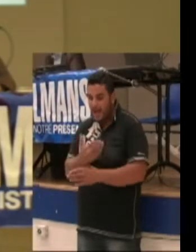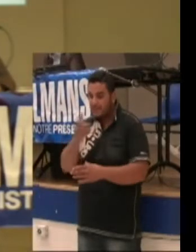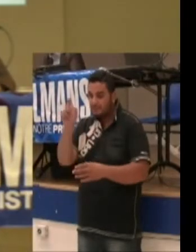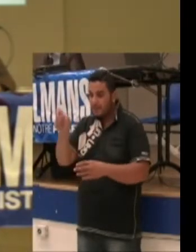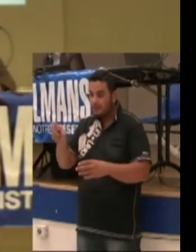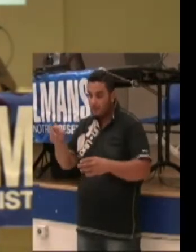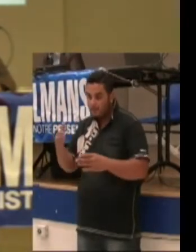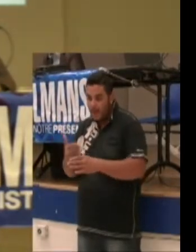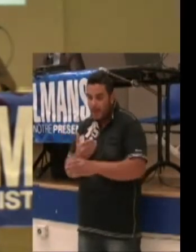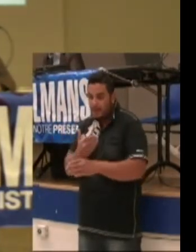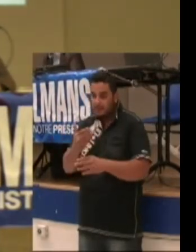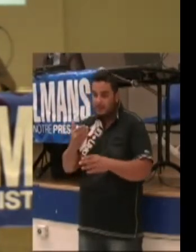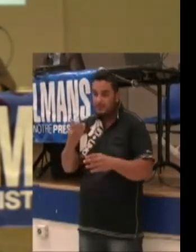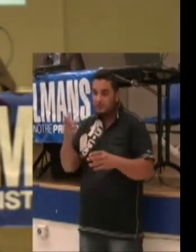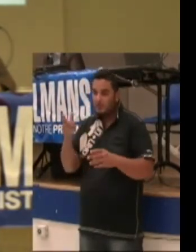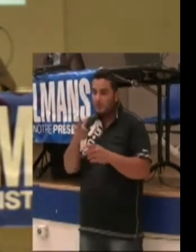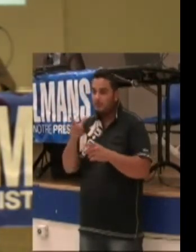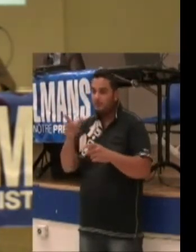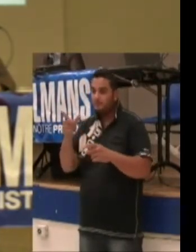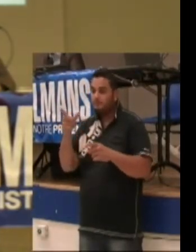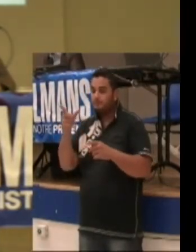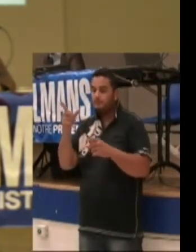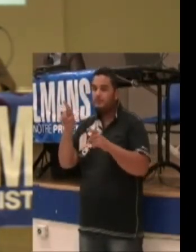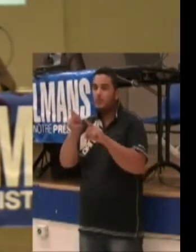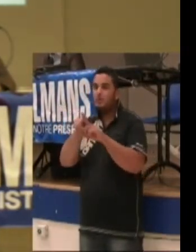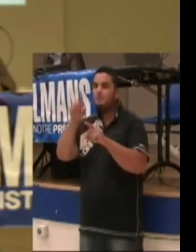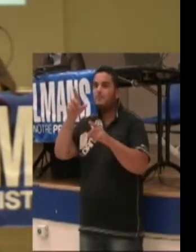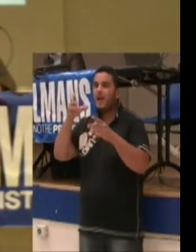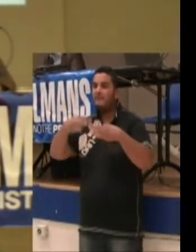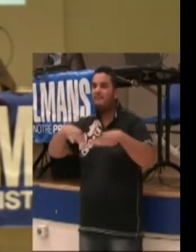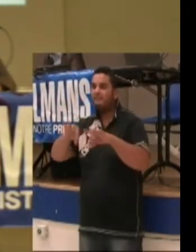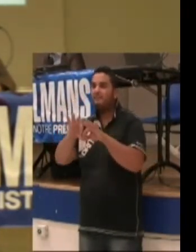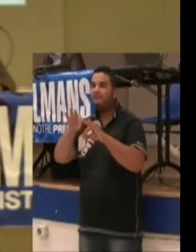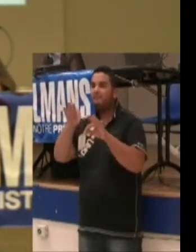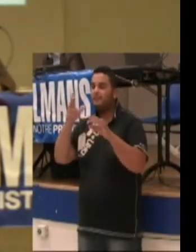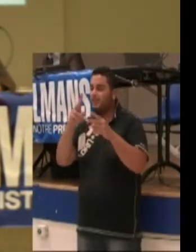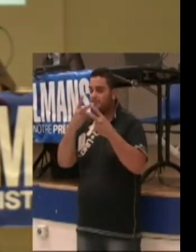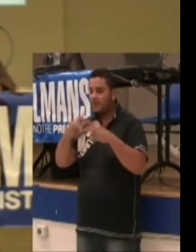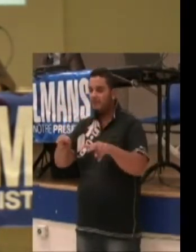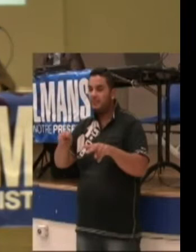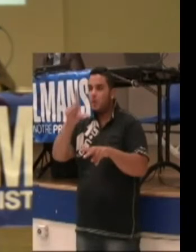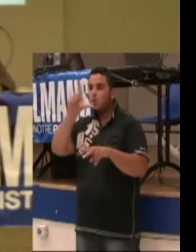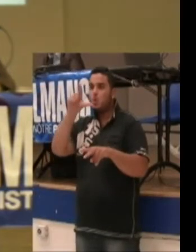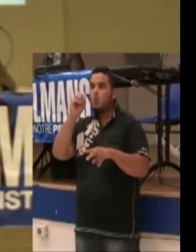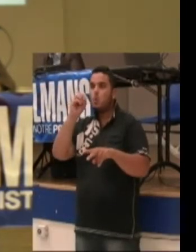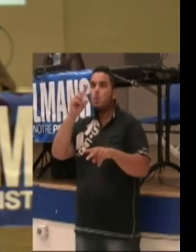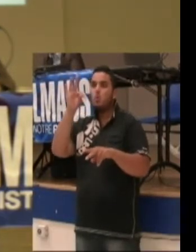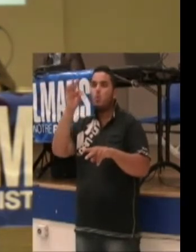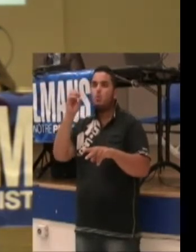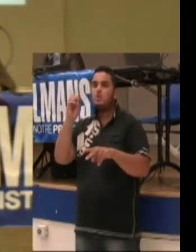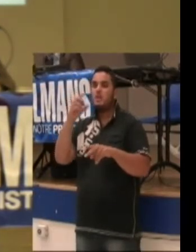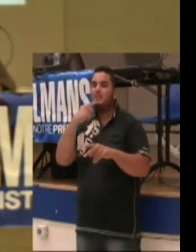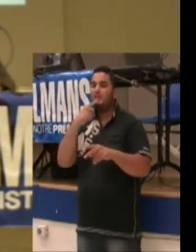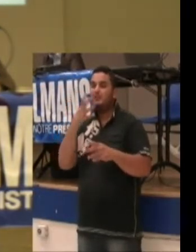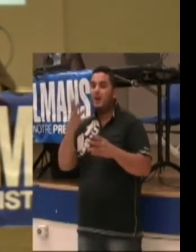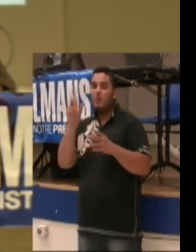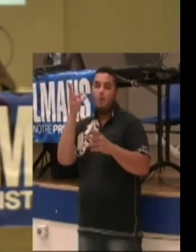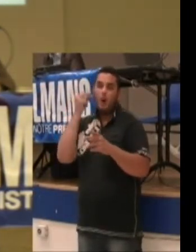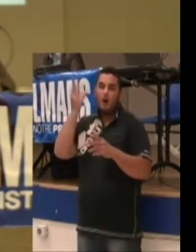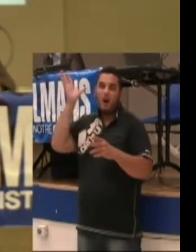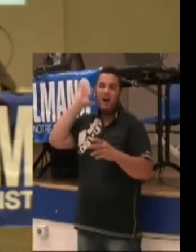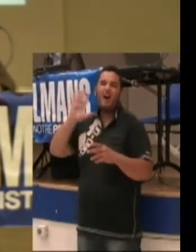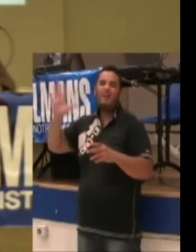Et dans cette région où il y avait la Qaum Lut, l'époque de Lot, c'est du soufre. Il n'y a rien qui pousse. Rien qui